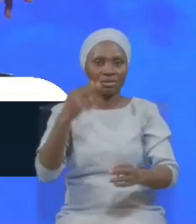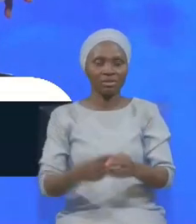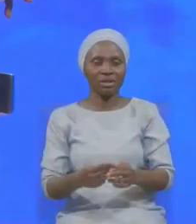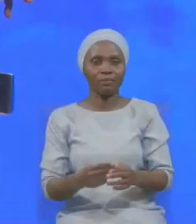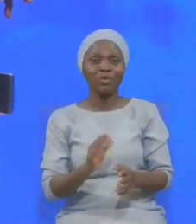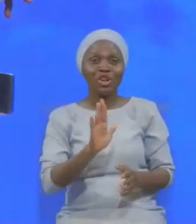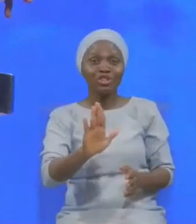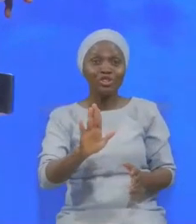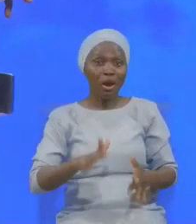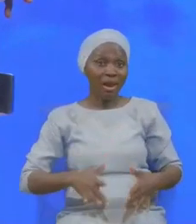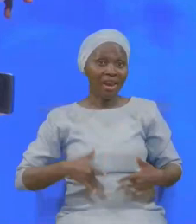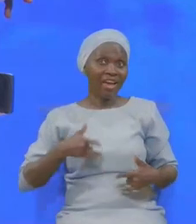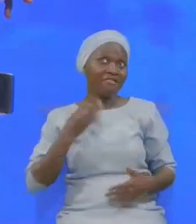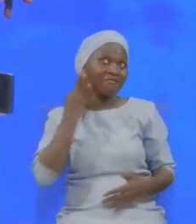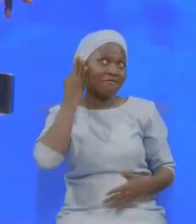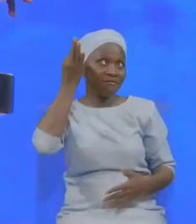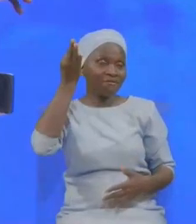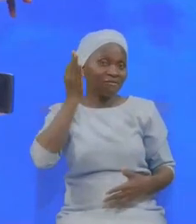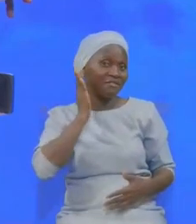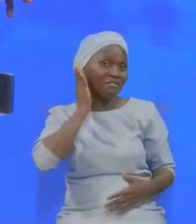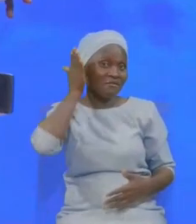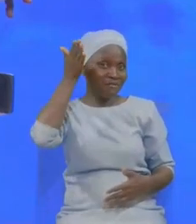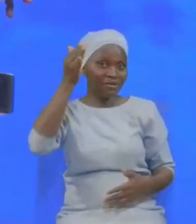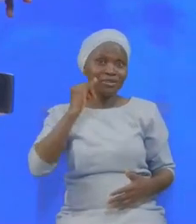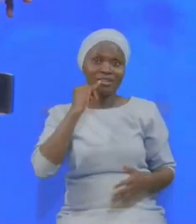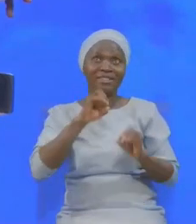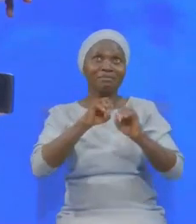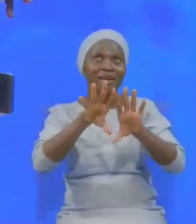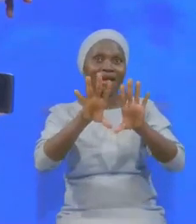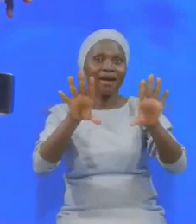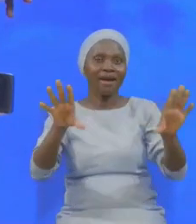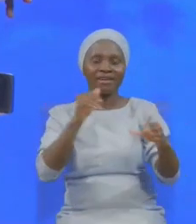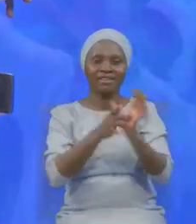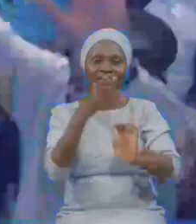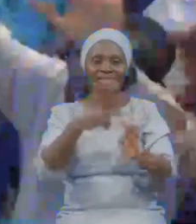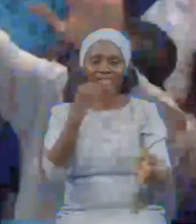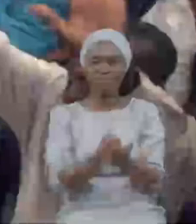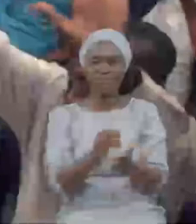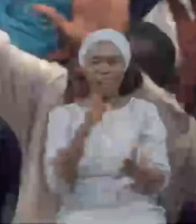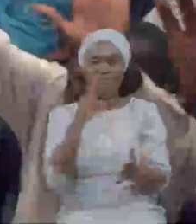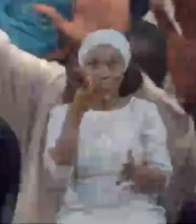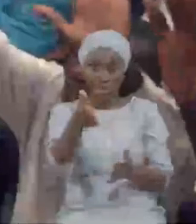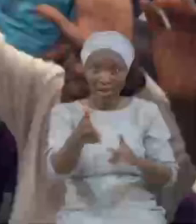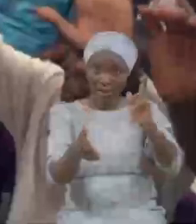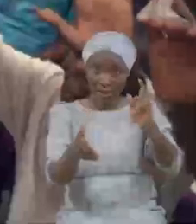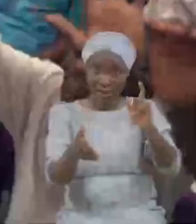Votre futur est brillant. Je recherche la personne dont